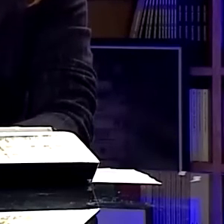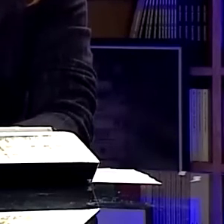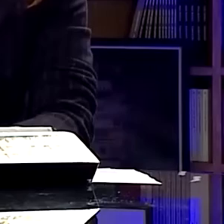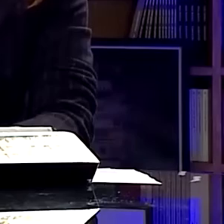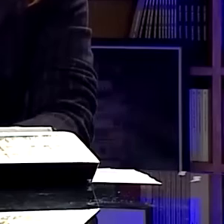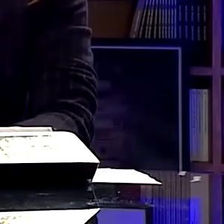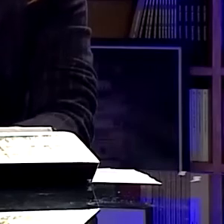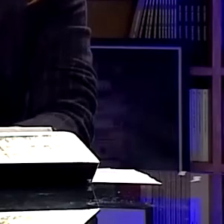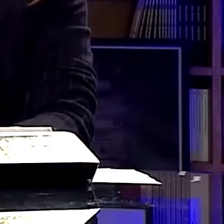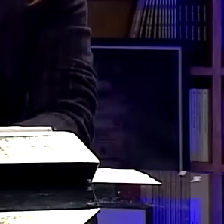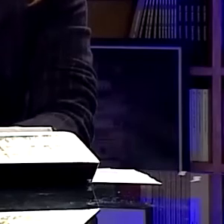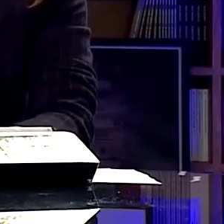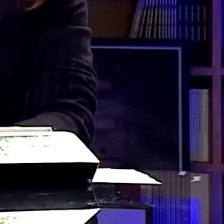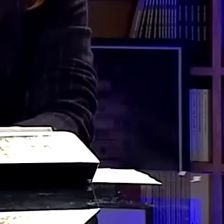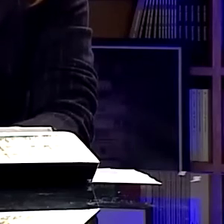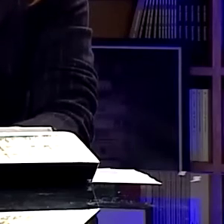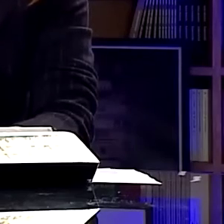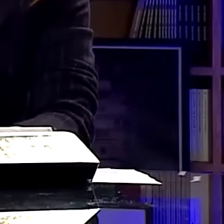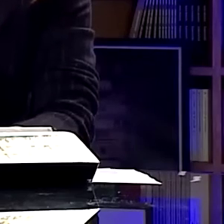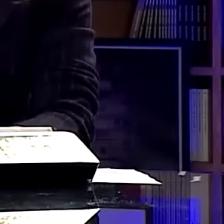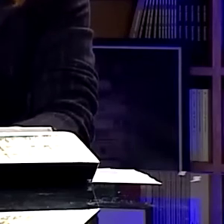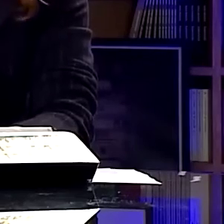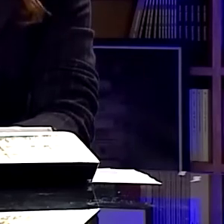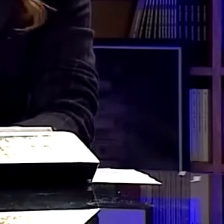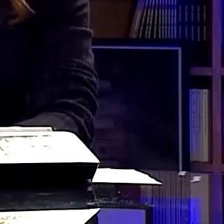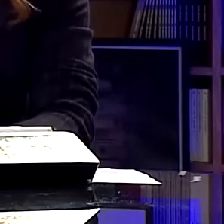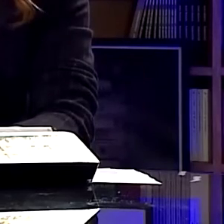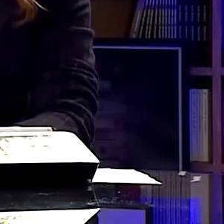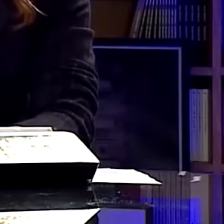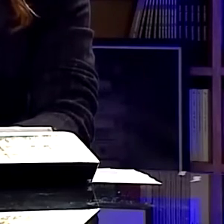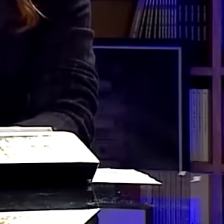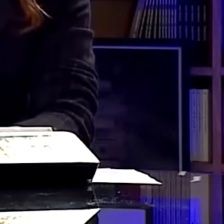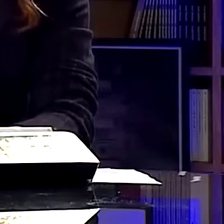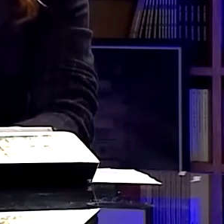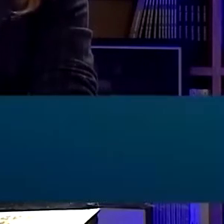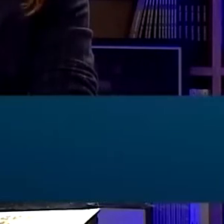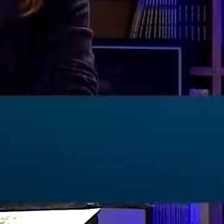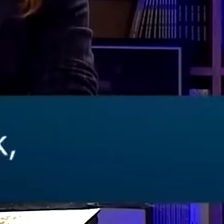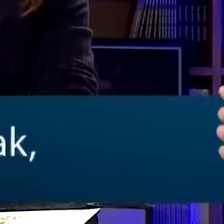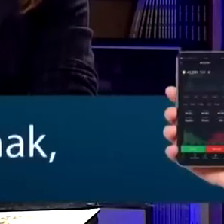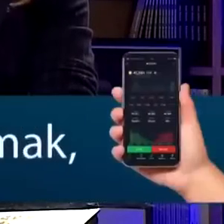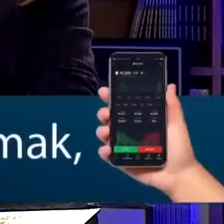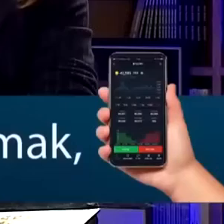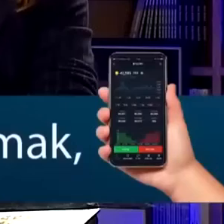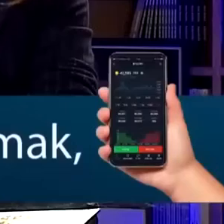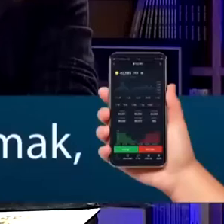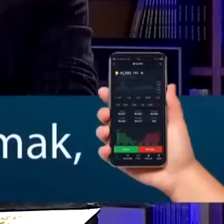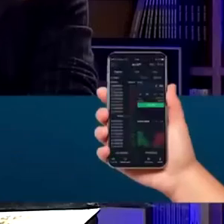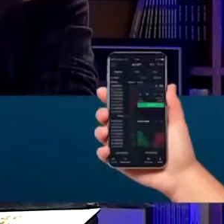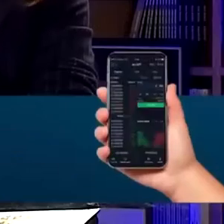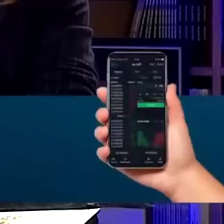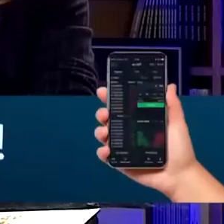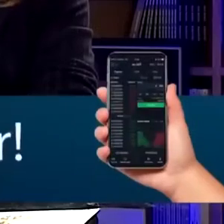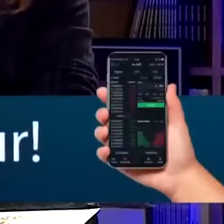uygulamasını kullanabilen herkes BTC Türk Pro ile kolayca işlem yapabilir. Peki, henüz BTC Türk'e üye değilsek de